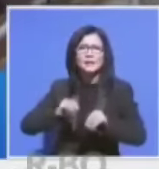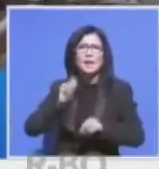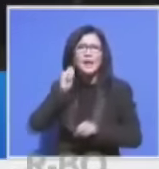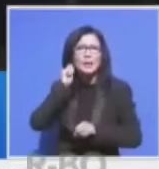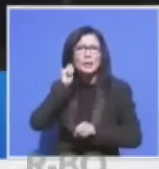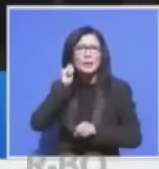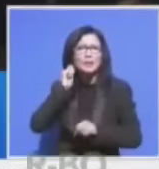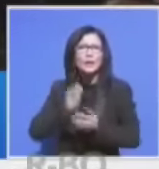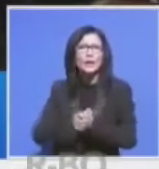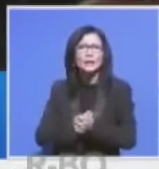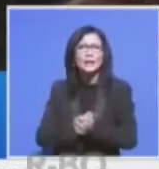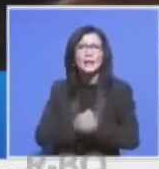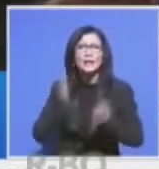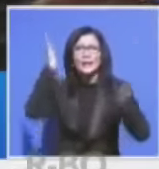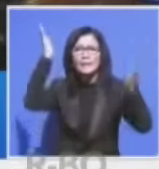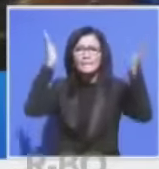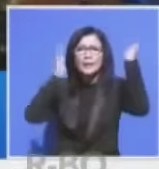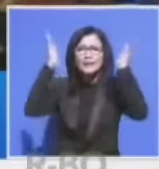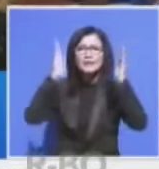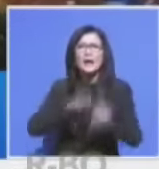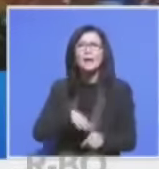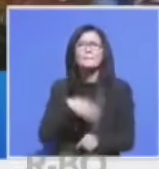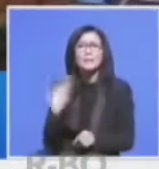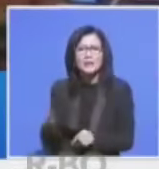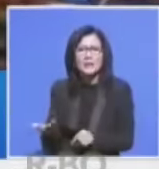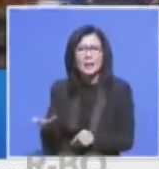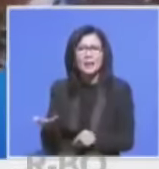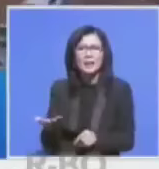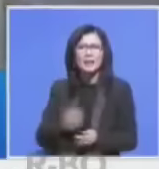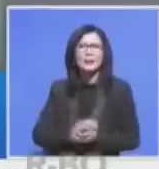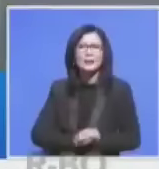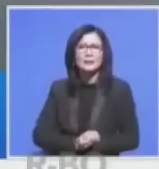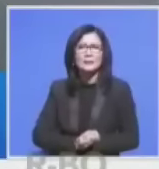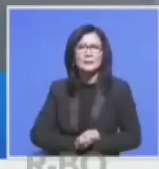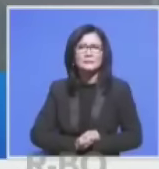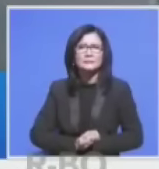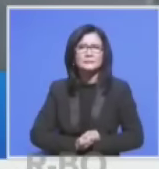Malaysia ditemukan tewas dalam kondisi mengenaskan.